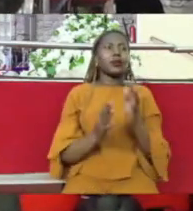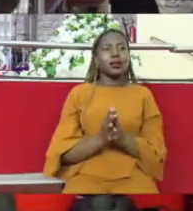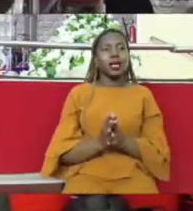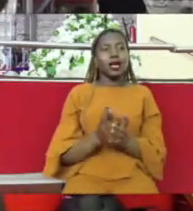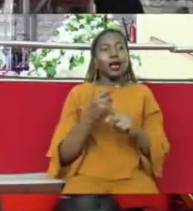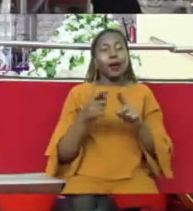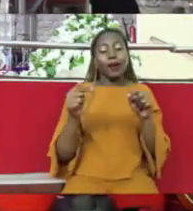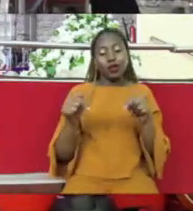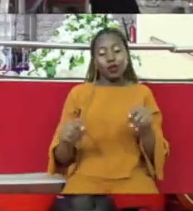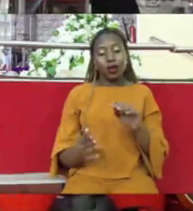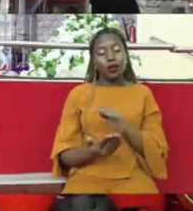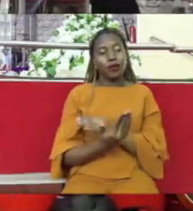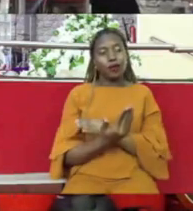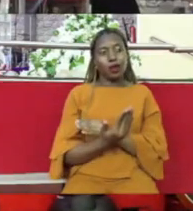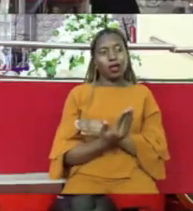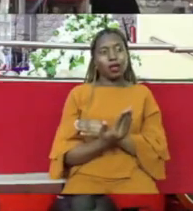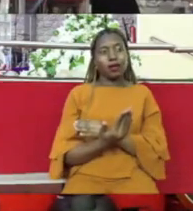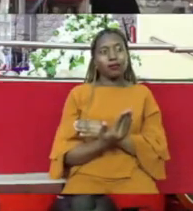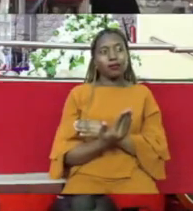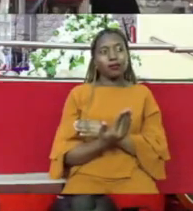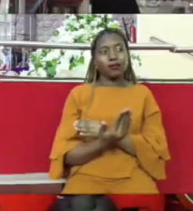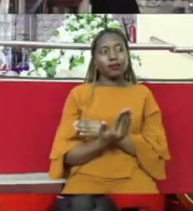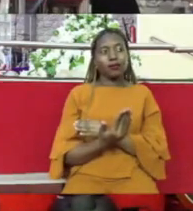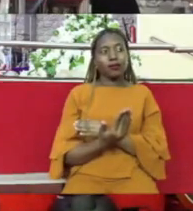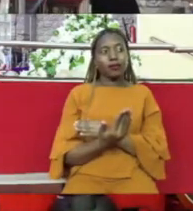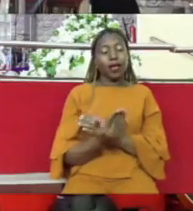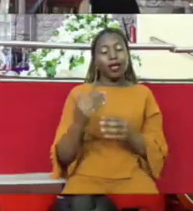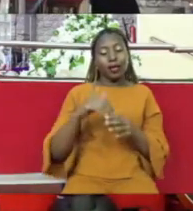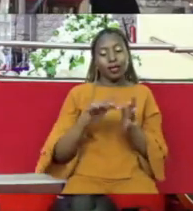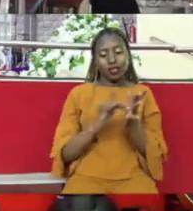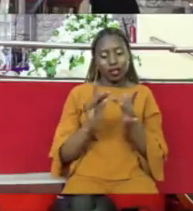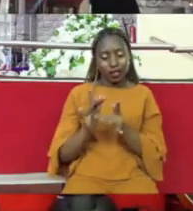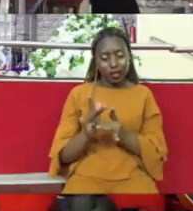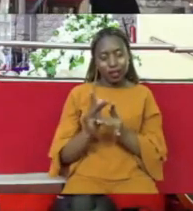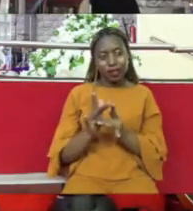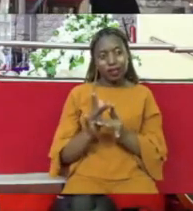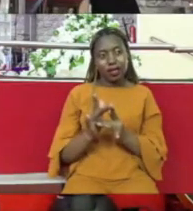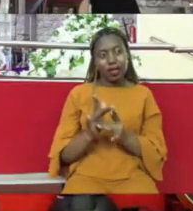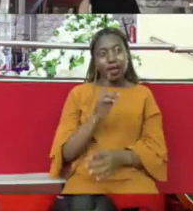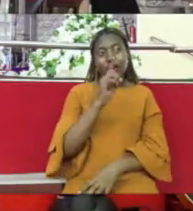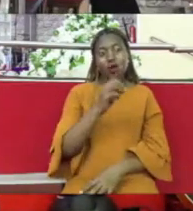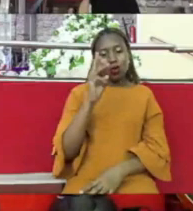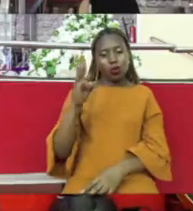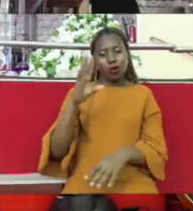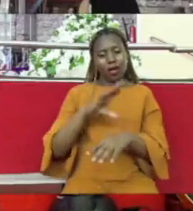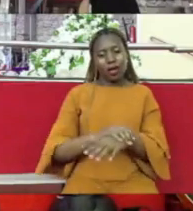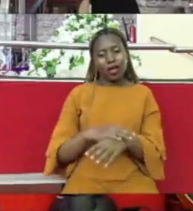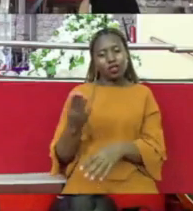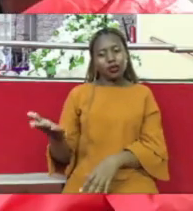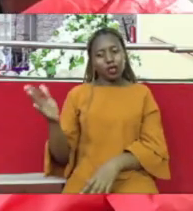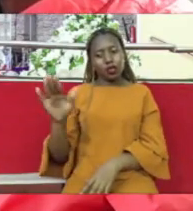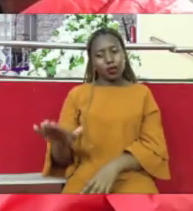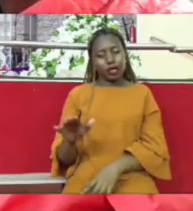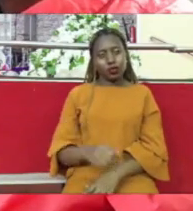you this morning. Lakini nataka nikwambia asubuhi ya leo. That in Jesus. Kwamba katika Yesu. You will find restoration. Utapata urejesho.